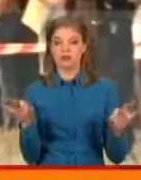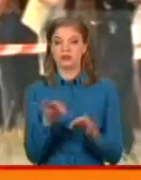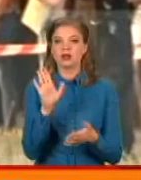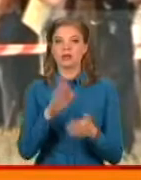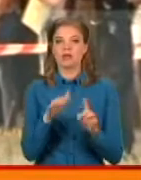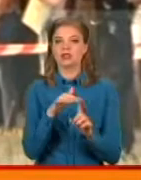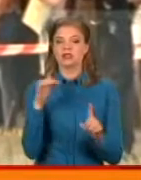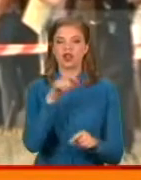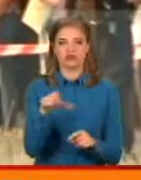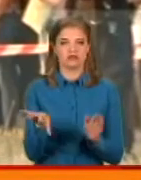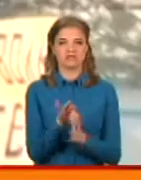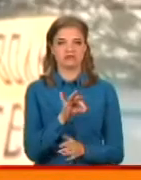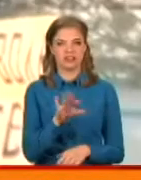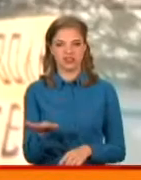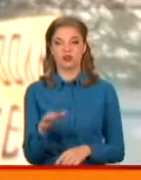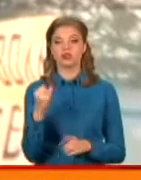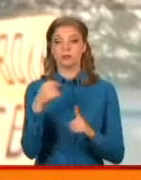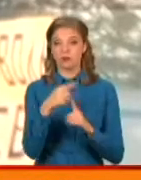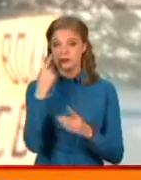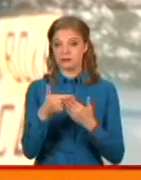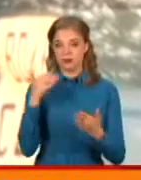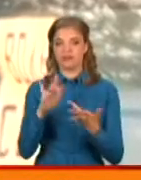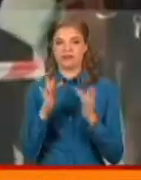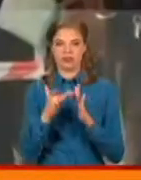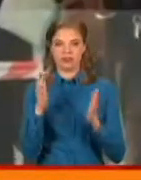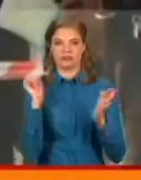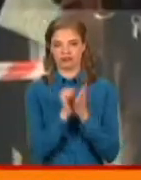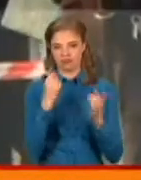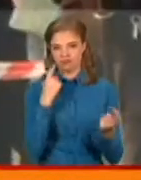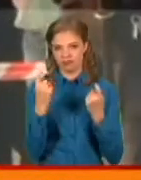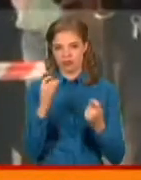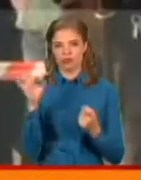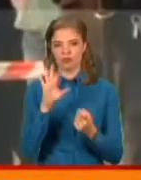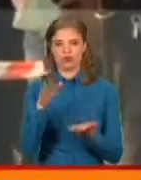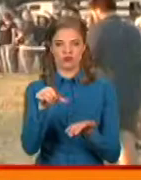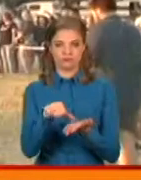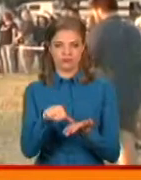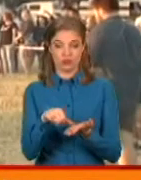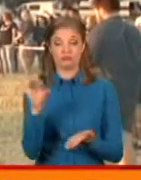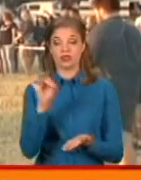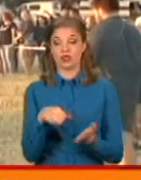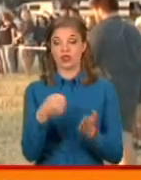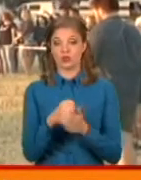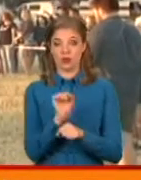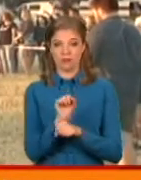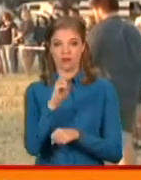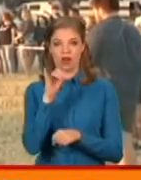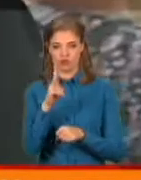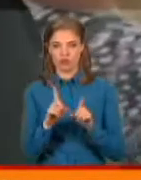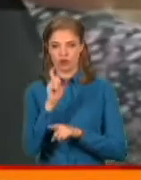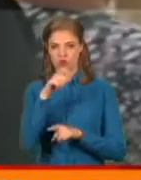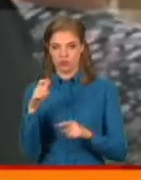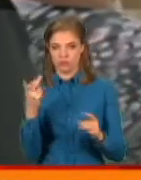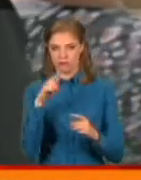без глядачів не вдалося. Ще напередодні в інтернеті з'явилася звістка про виступ «Бумбоксу», і до КПП «Каланчак» потяглися